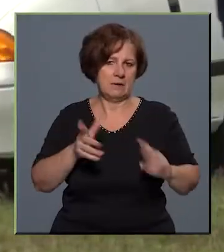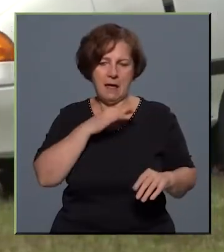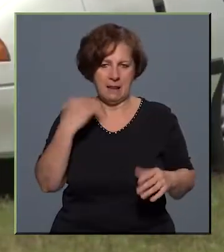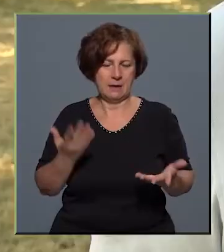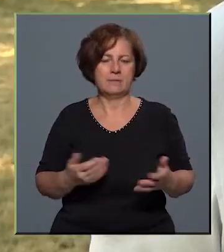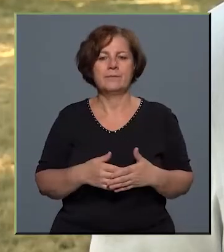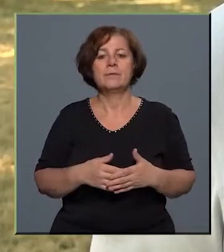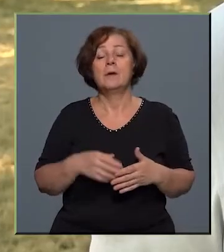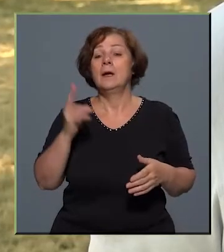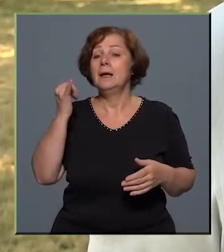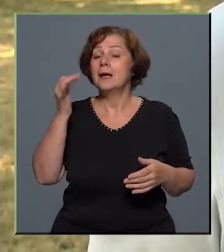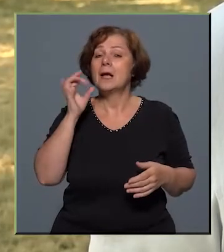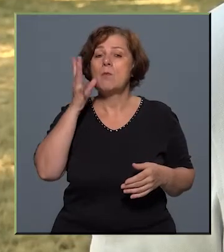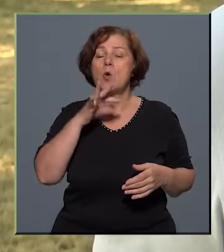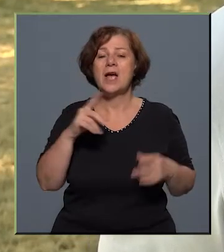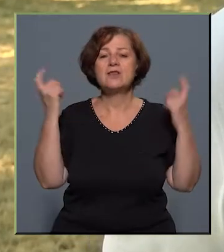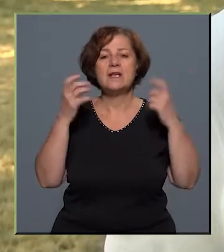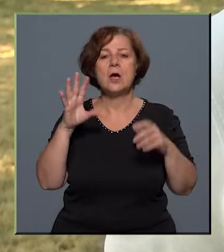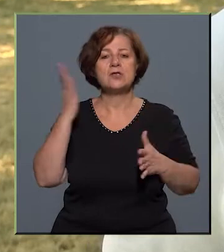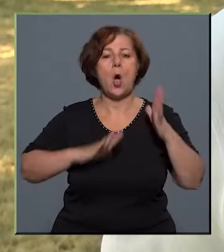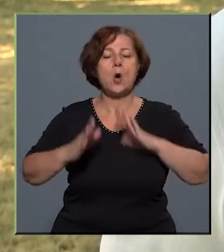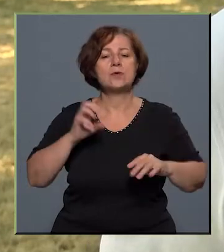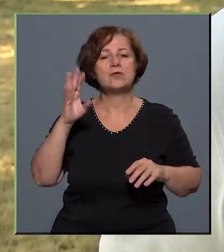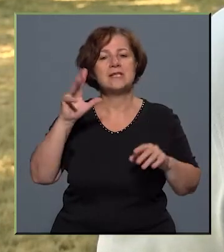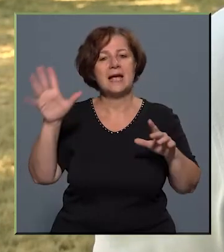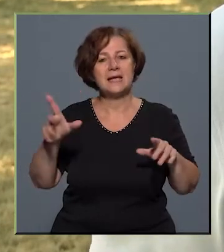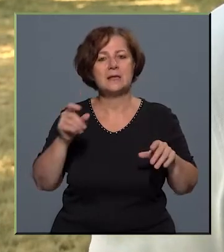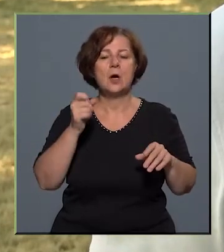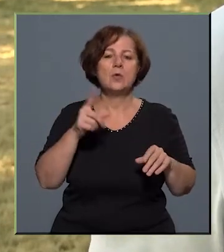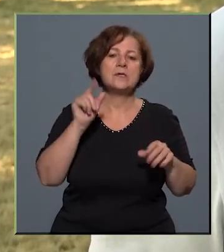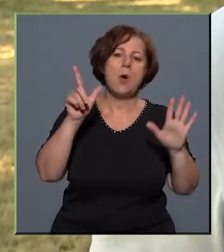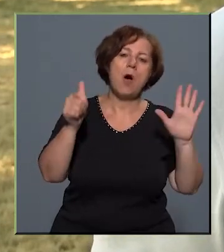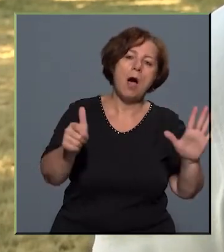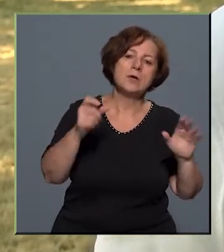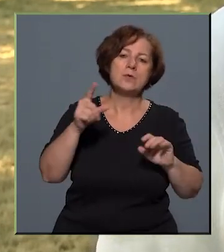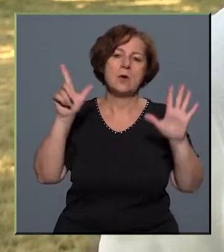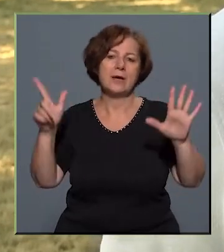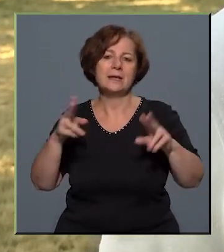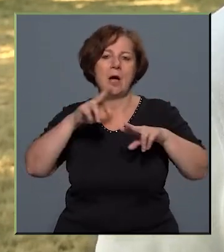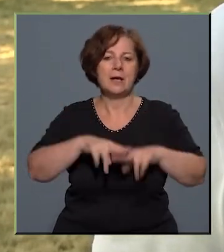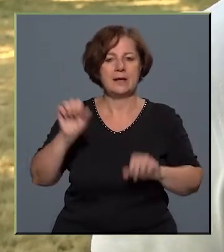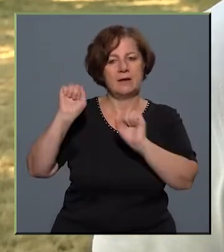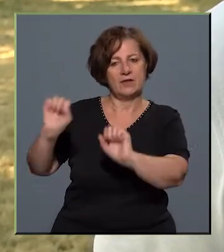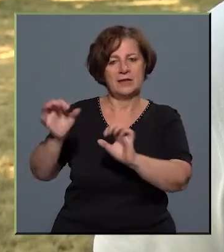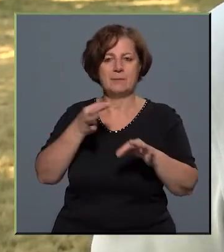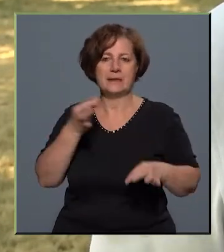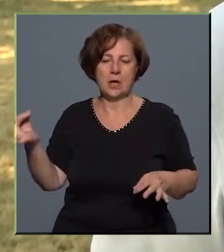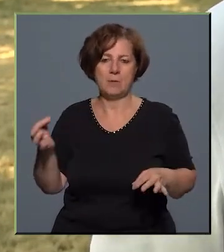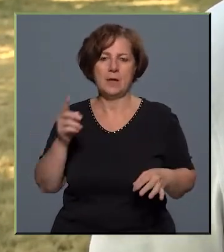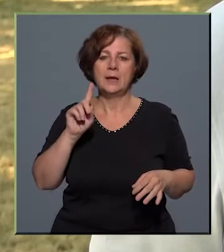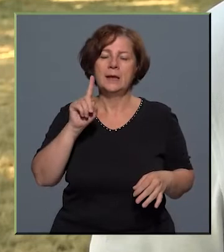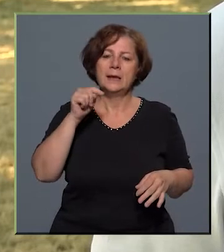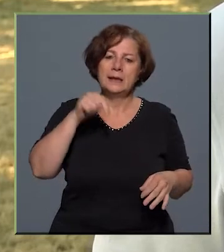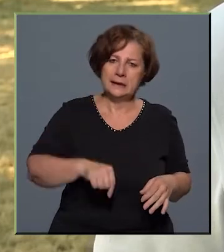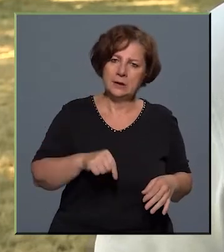lesznek ilyenek. Hát a Blues Fesztivál az augusztus 19-e, illetve 26-27-e lesz a rendvédelmi nap. Itt, amit